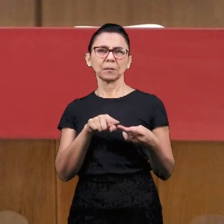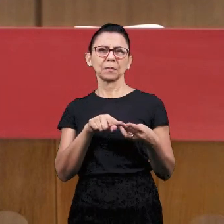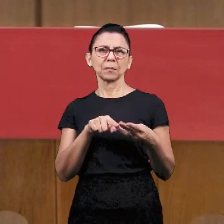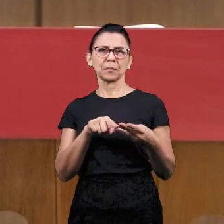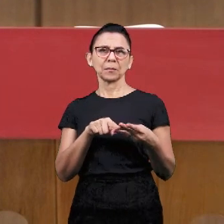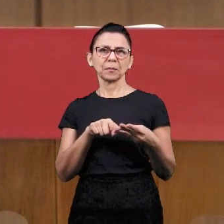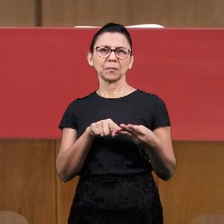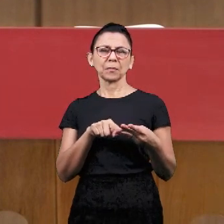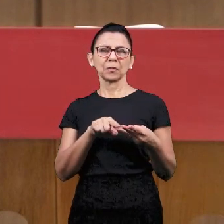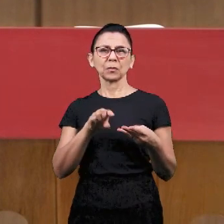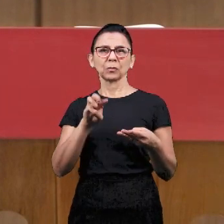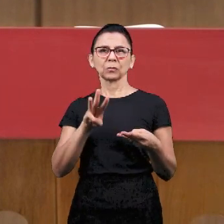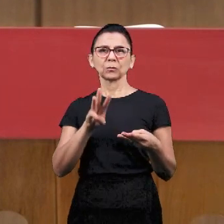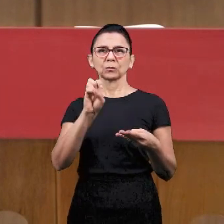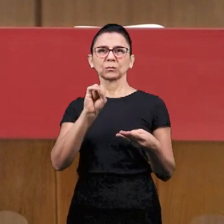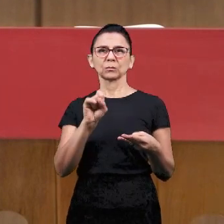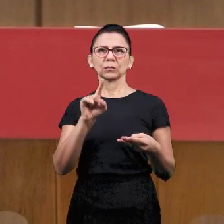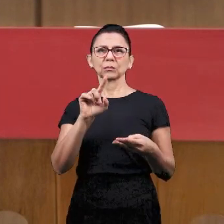Wilson, Pouso,